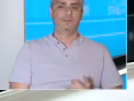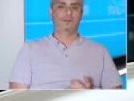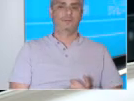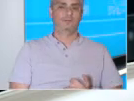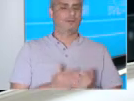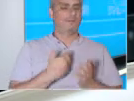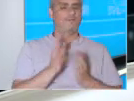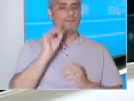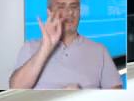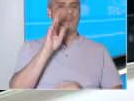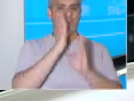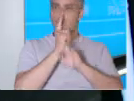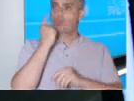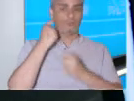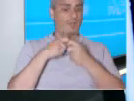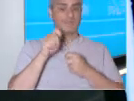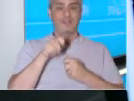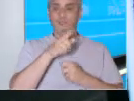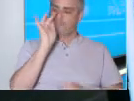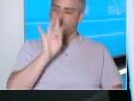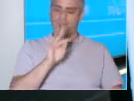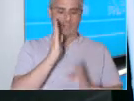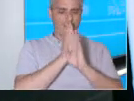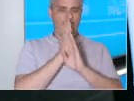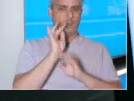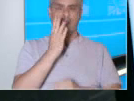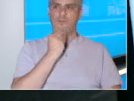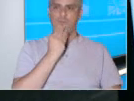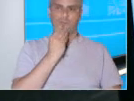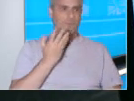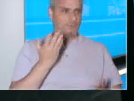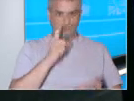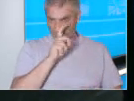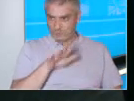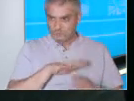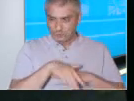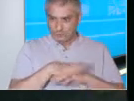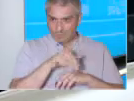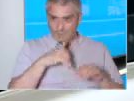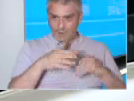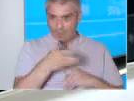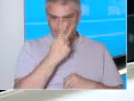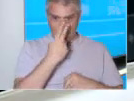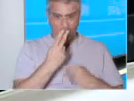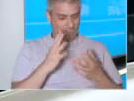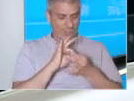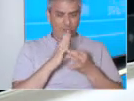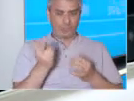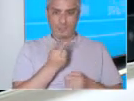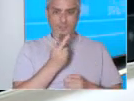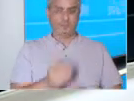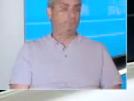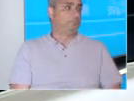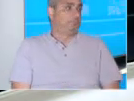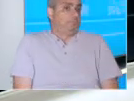של הטרור, לא שמענו אף חבר כנסת ערבי שמגנה איזשהו טרור כלפי יהודים. יכול להיות שיש לזה השפעה גם על הרחוב, אתה רואה איזשהו קשר ישיר בין הדברים?